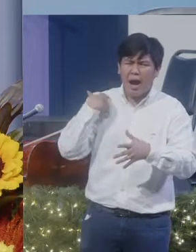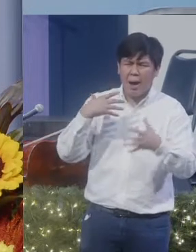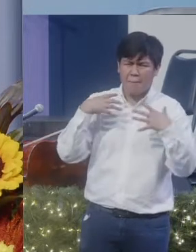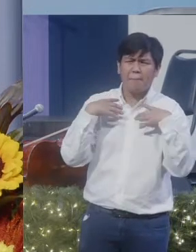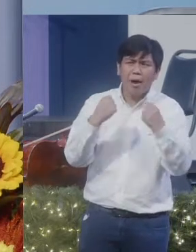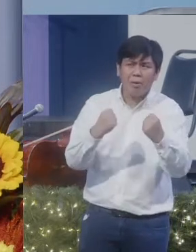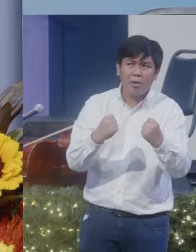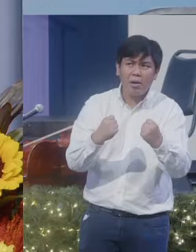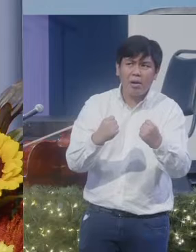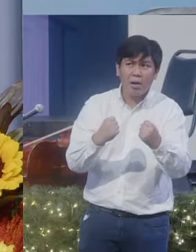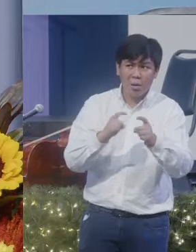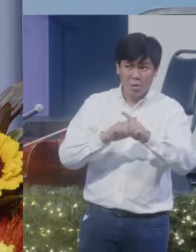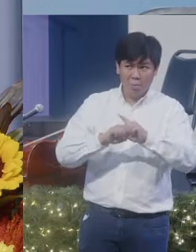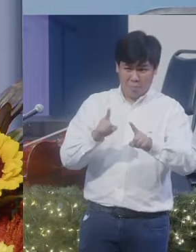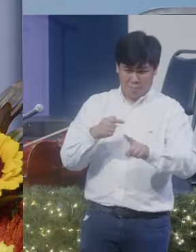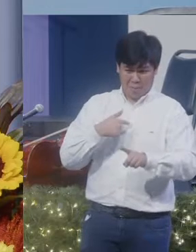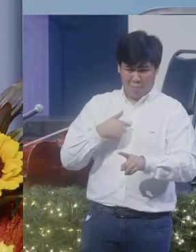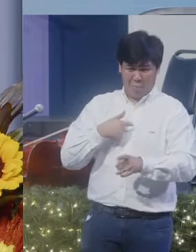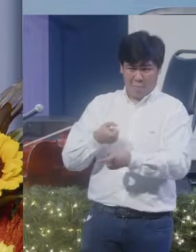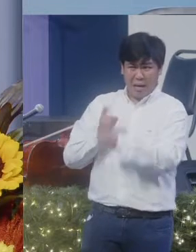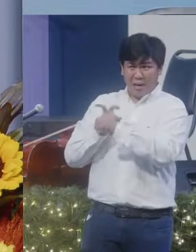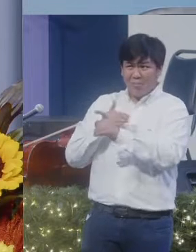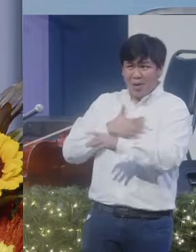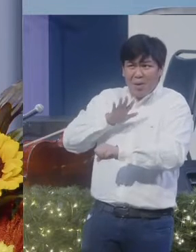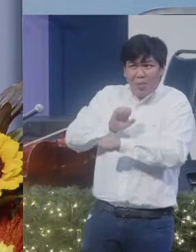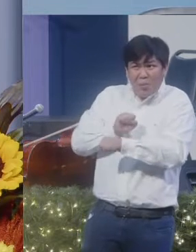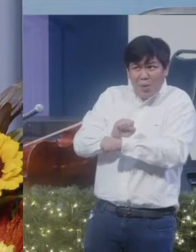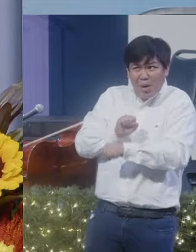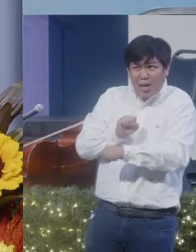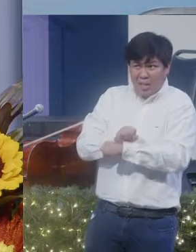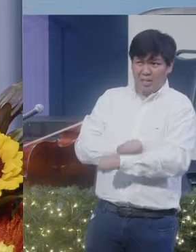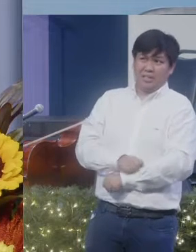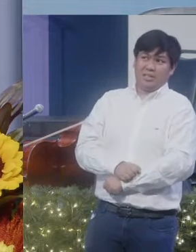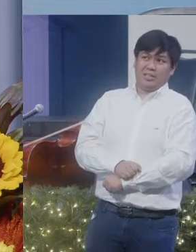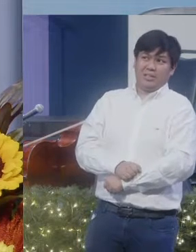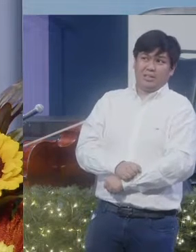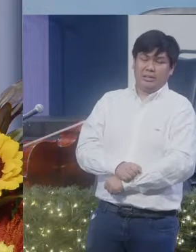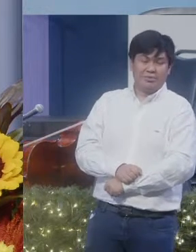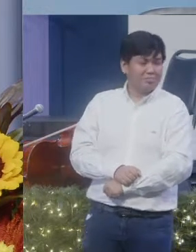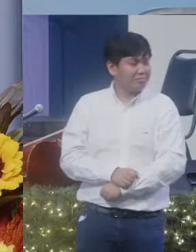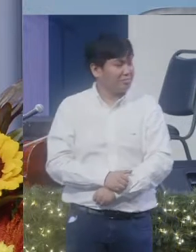pinagaling. So baka nga may alam itong isang to. Di ba?